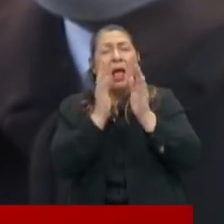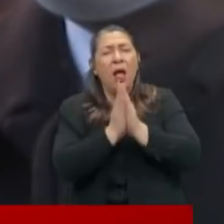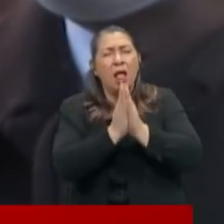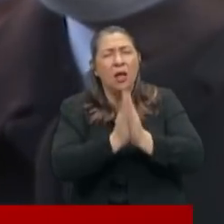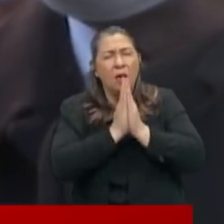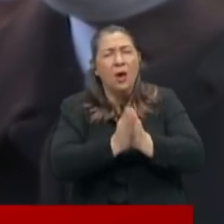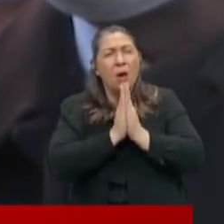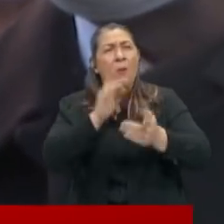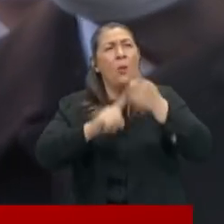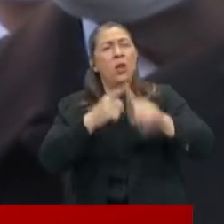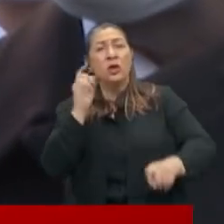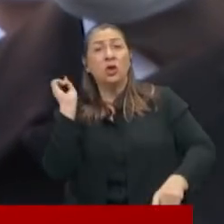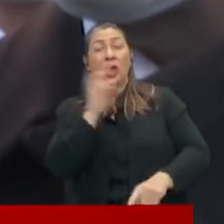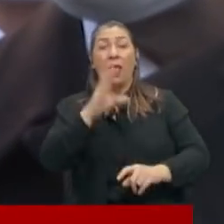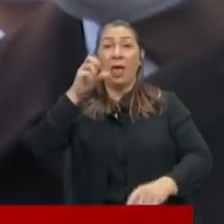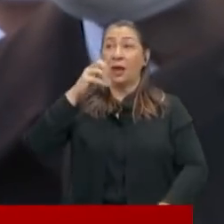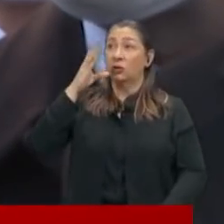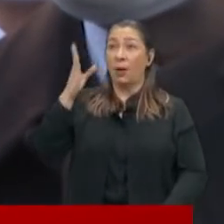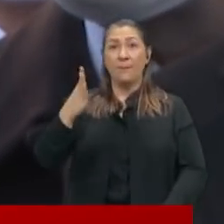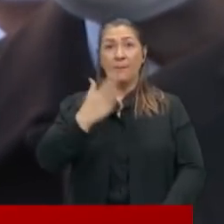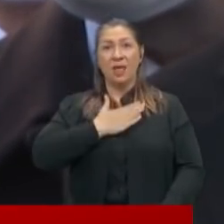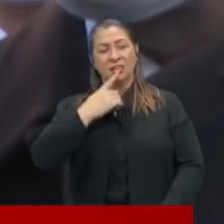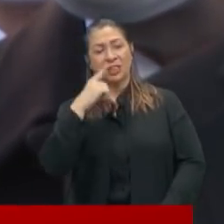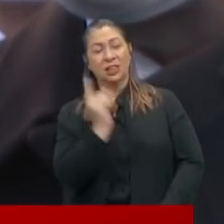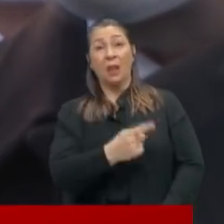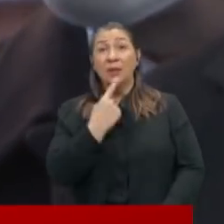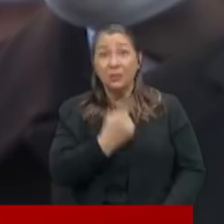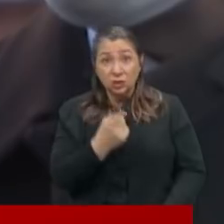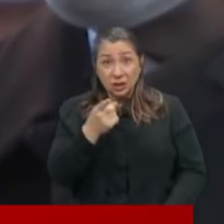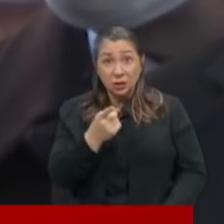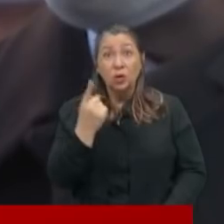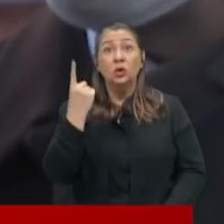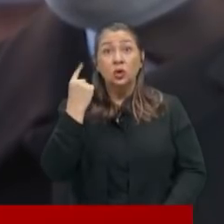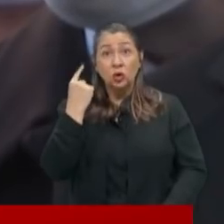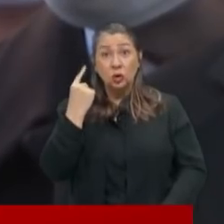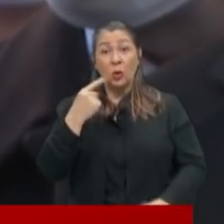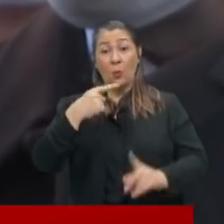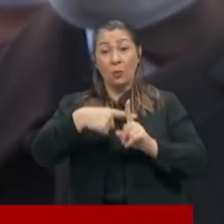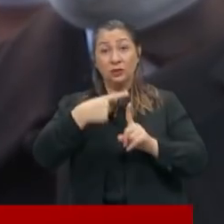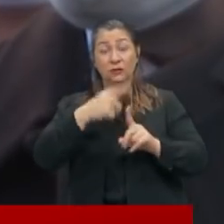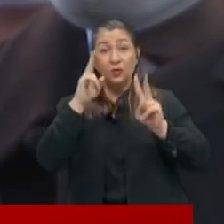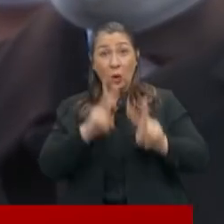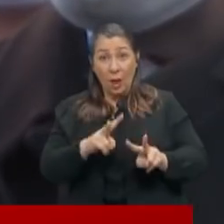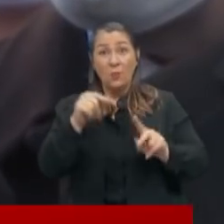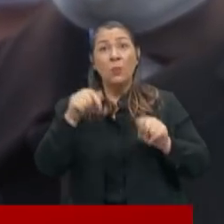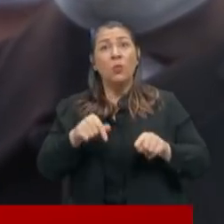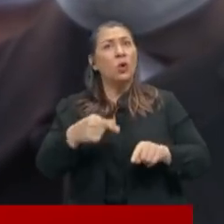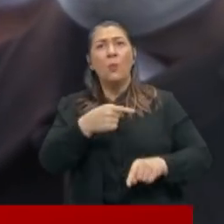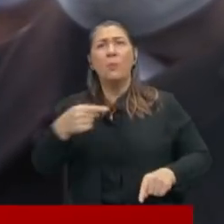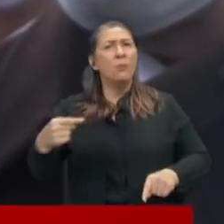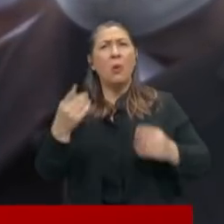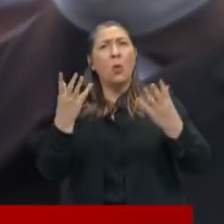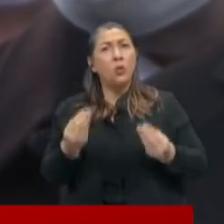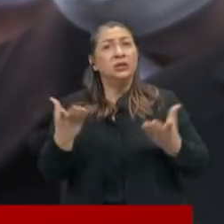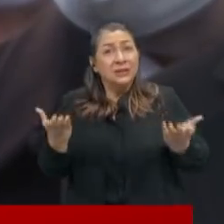bürokratlarımızı gönderen Erdoğan ben verdim talimatı demişti. Dün olumlu görülen bütün işler bugün olumsuz